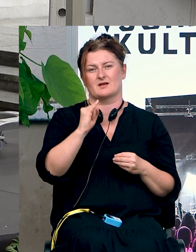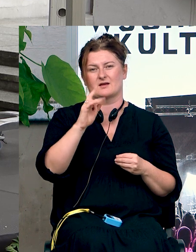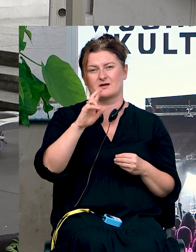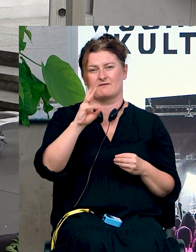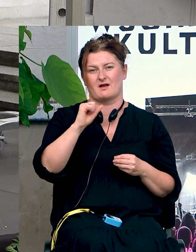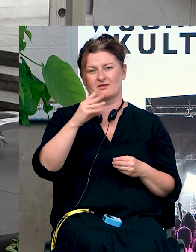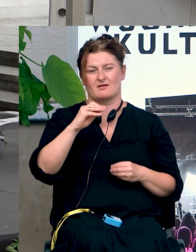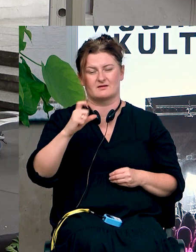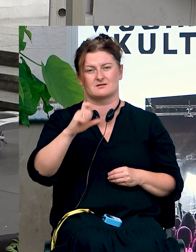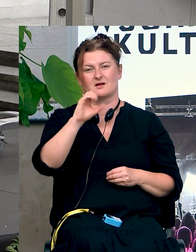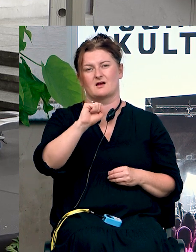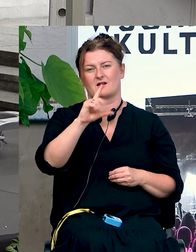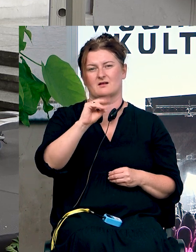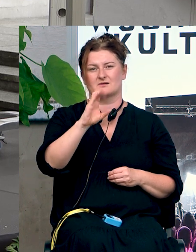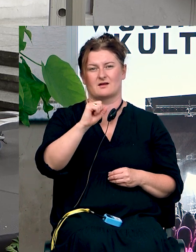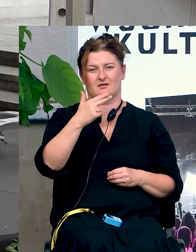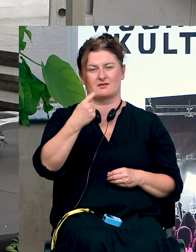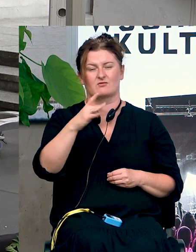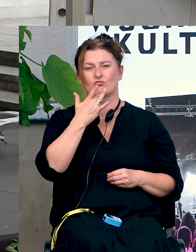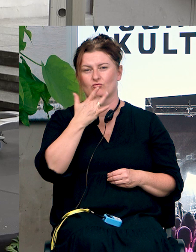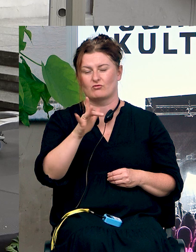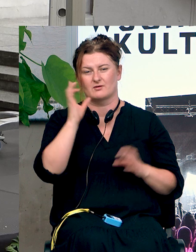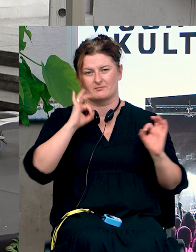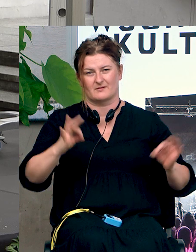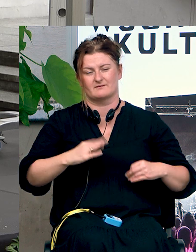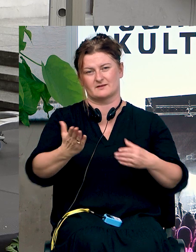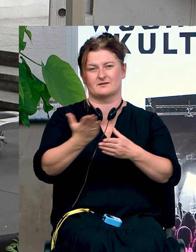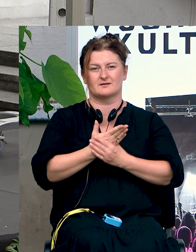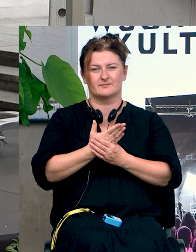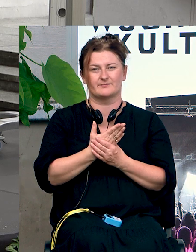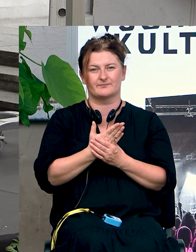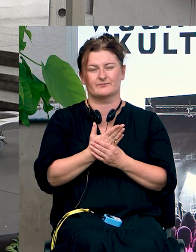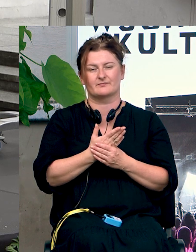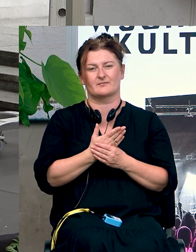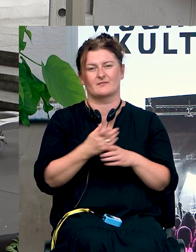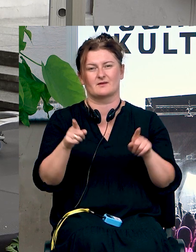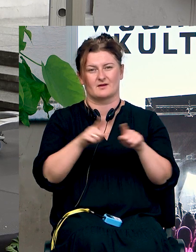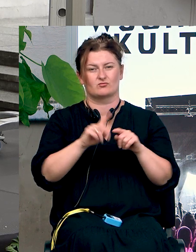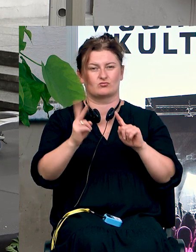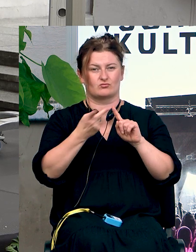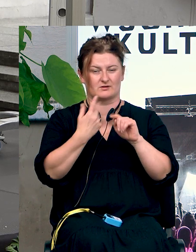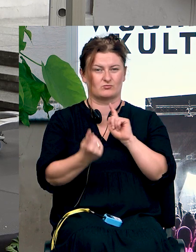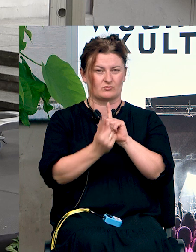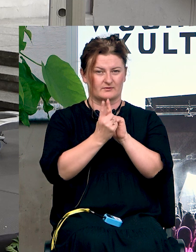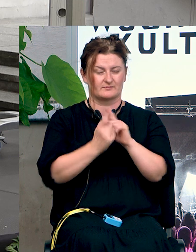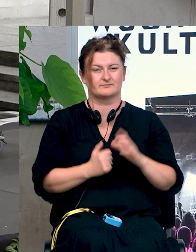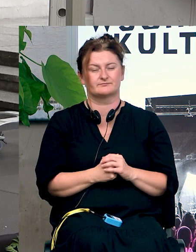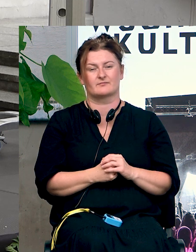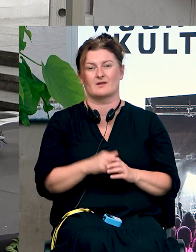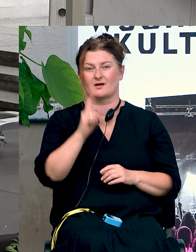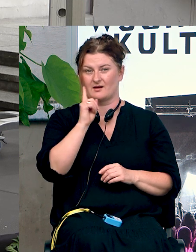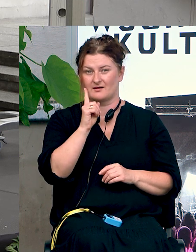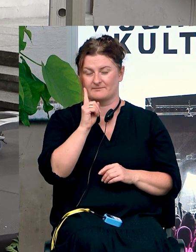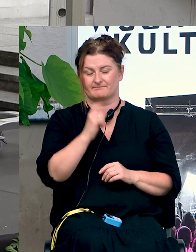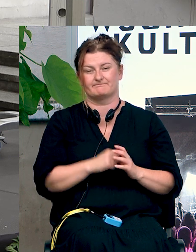Irwańcem, więc jakby gorąco Państwa zapraszam na również drugie spotkanie. Ale żeby nie